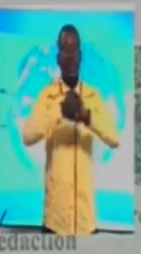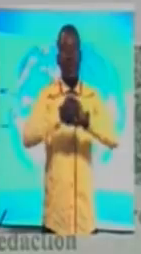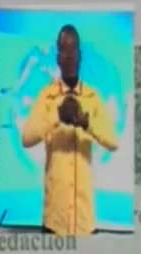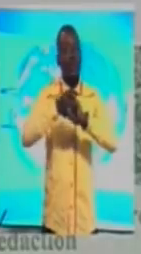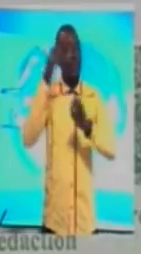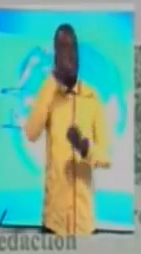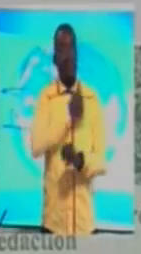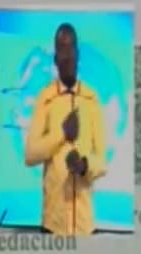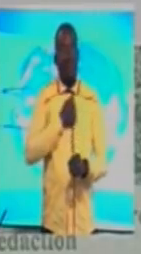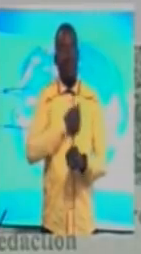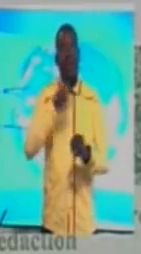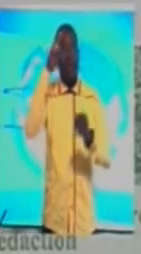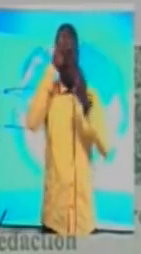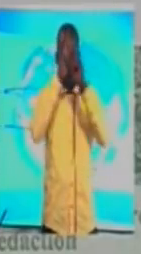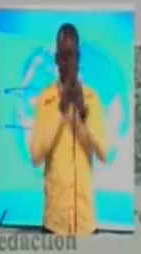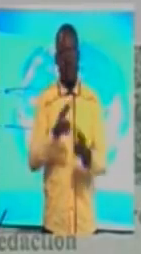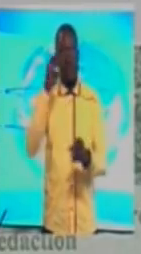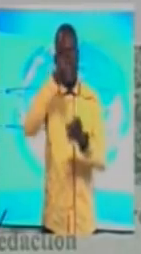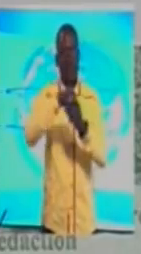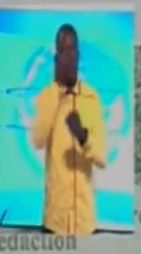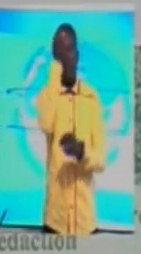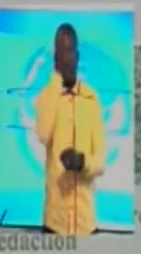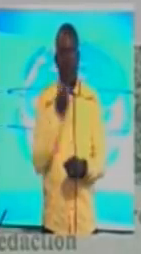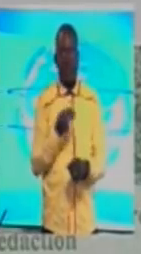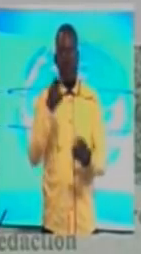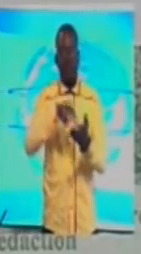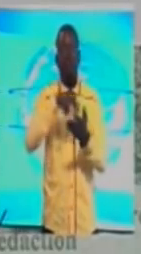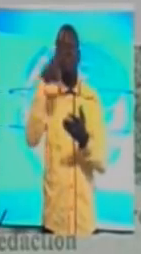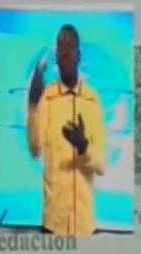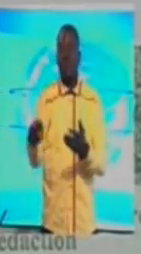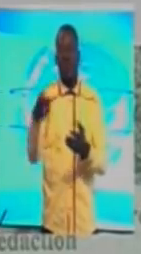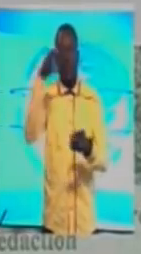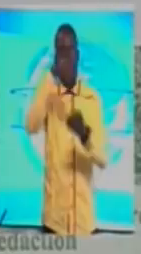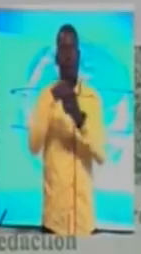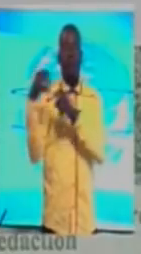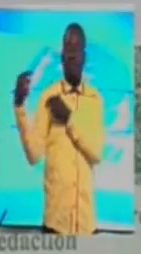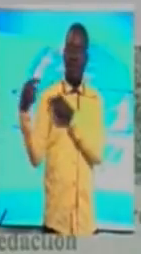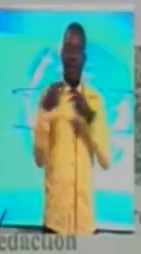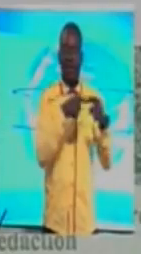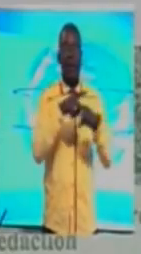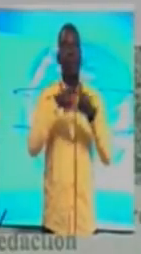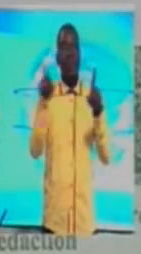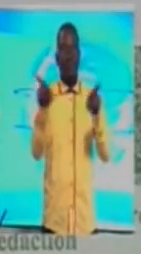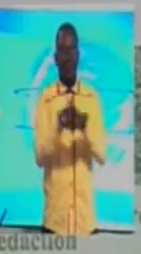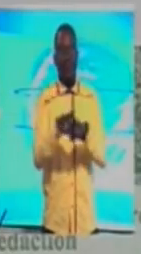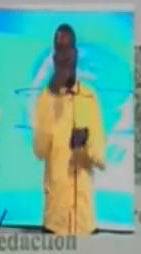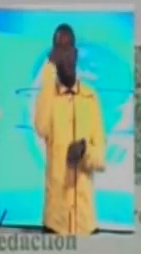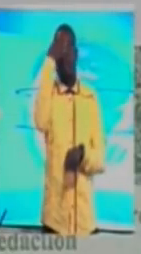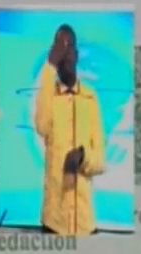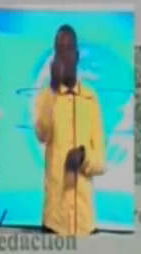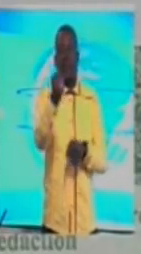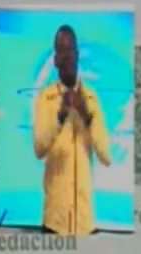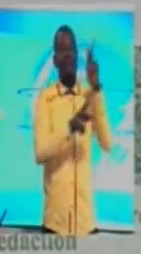compassion envers les veuves et les orphelins des FDS tombés sur le champ de bataille, mais aussi à la mémoire de tous les